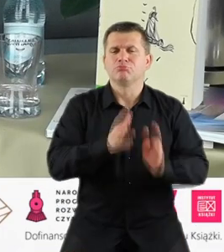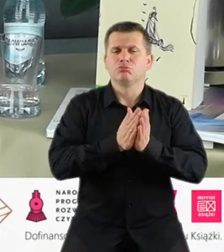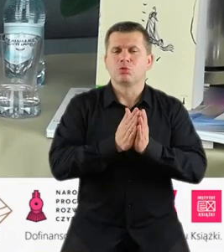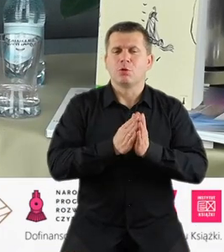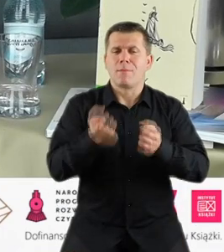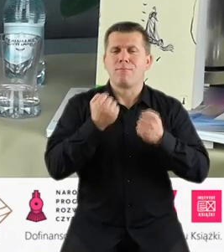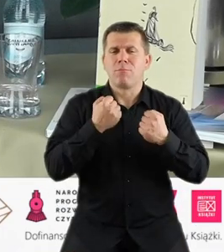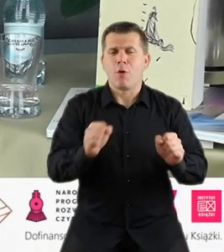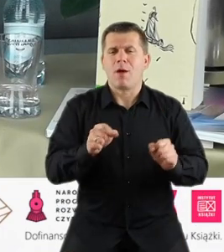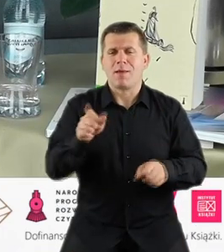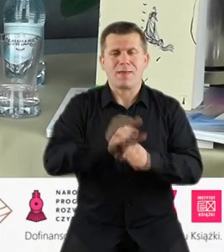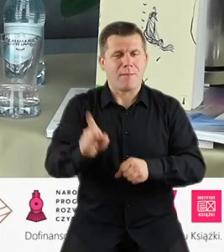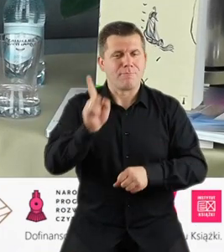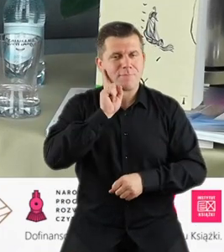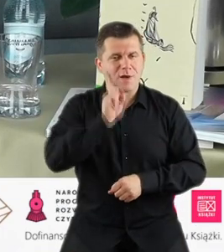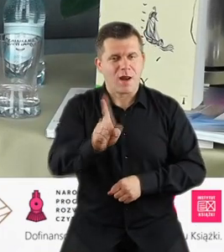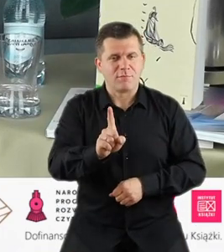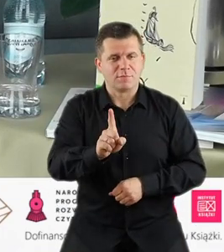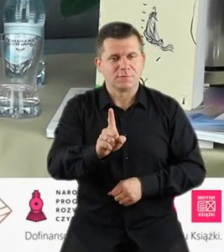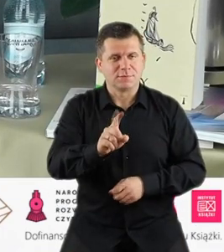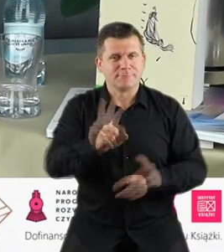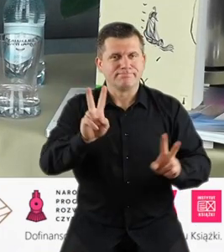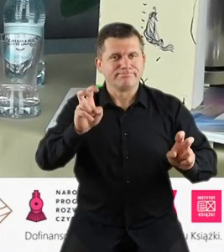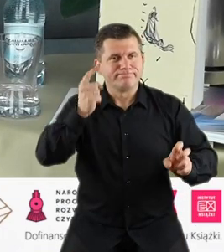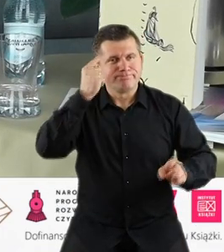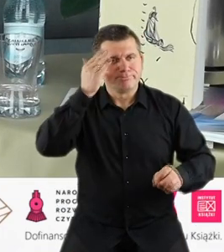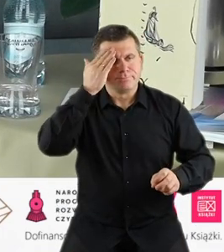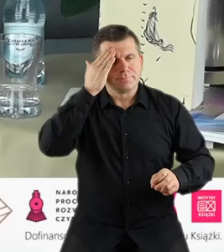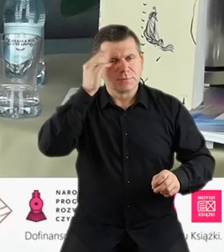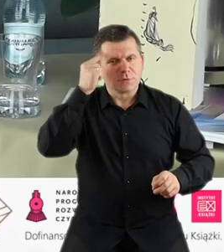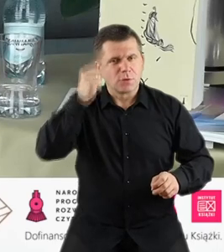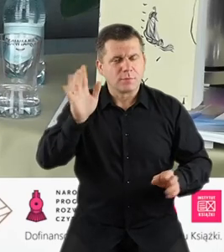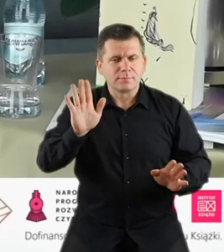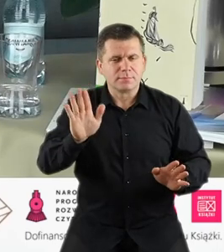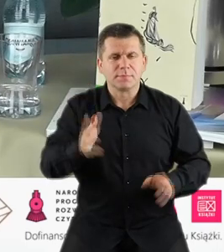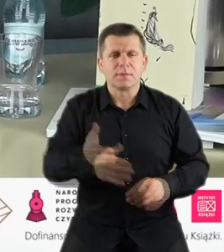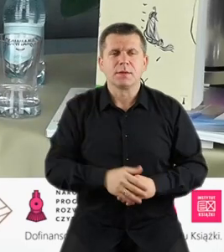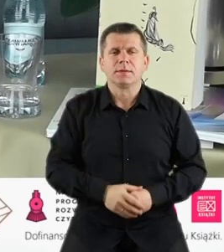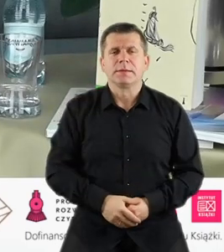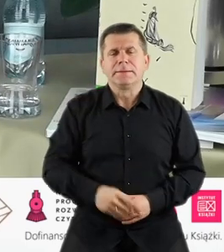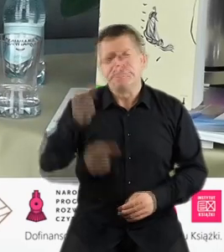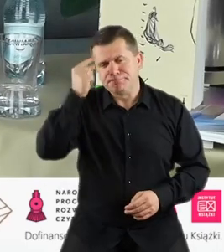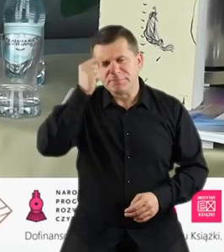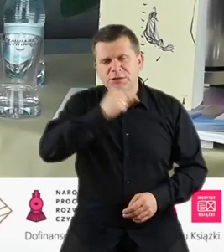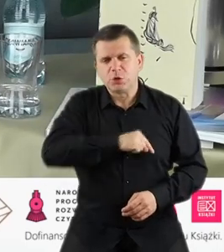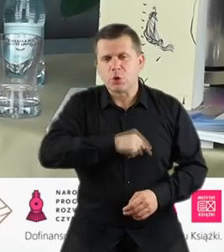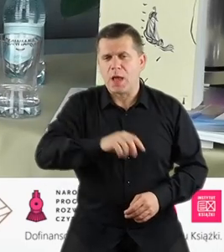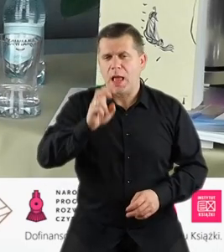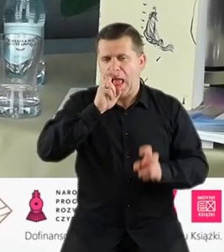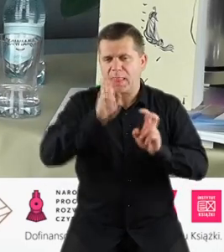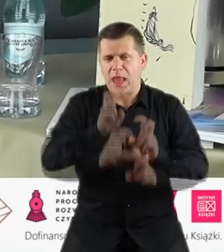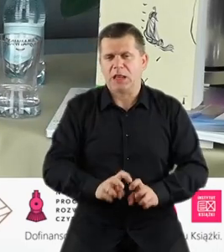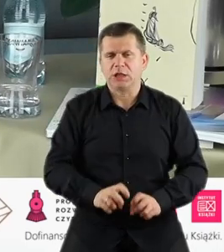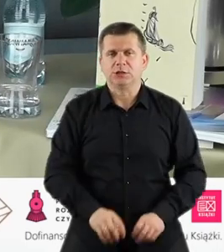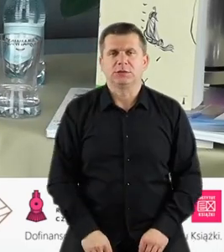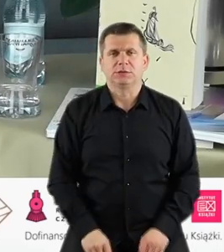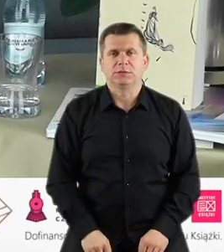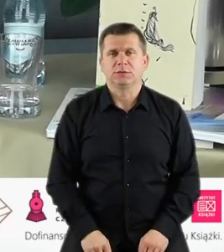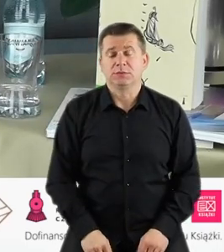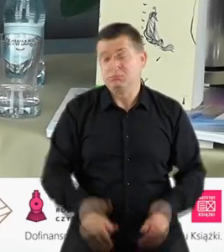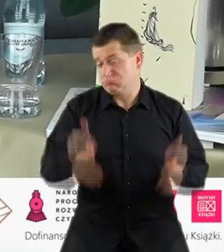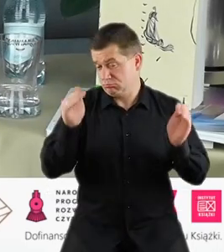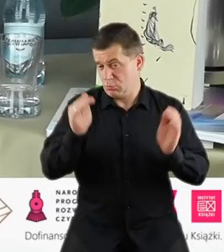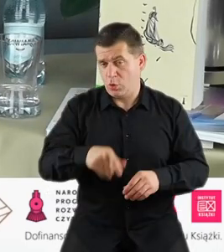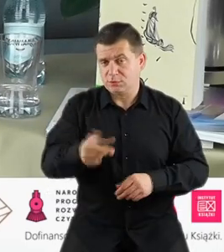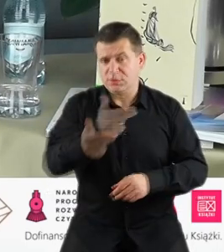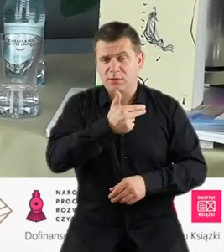książka, w której bohater jest prawdziwy psychologicznie, tak? Raczej bym powiedziała psychoanalitycznie. To proszę bardzo, możemy sobie na